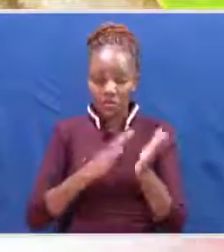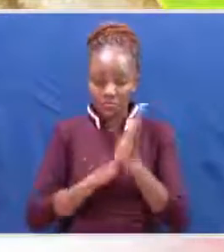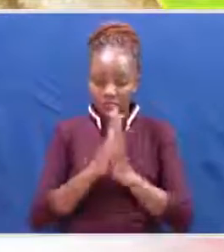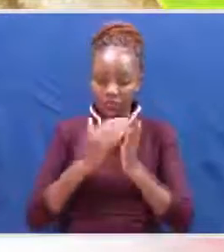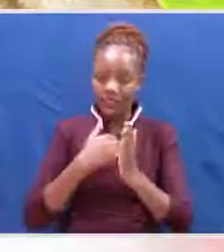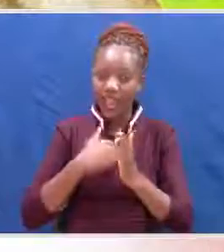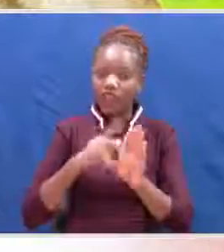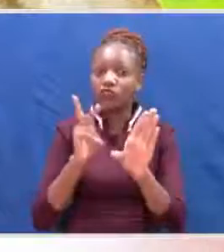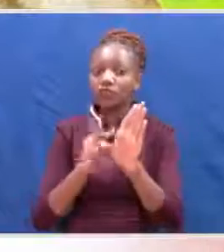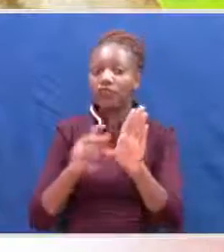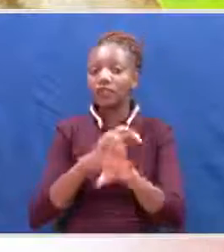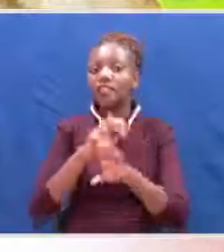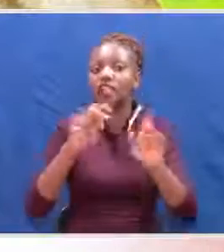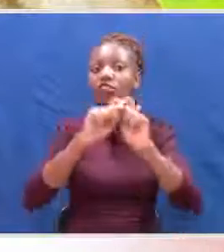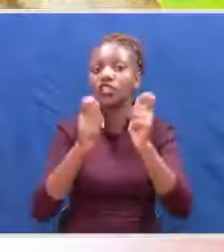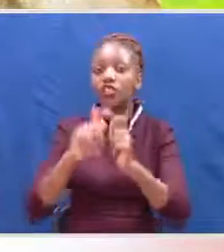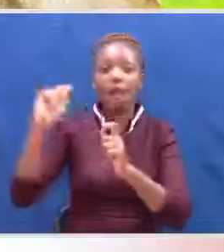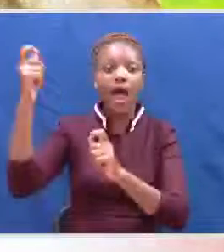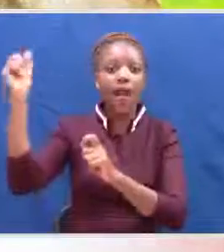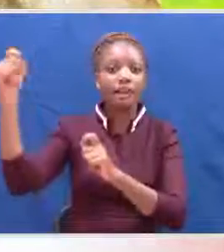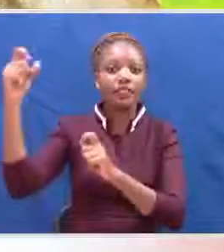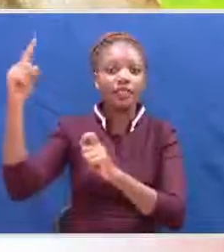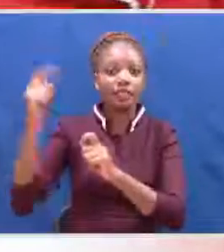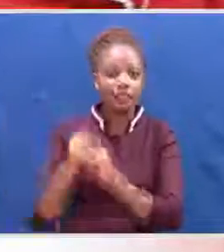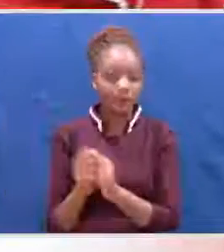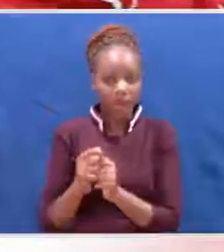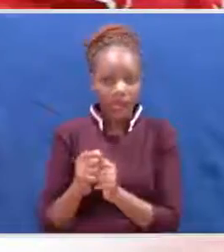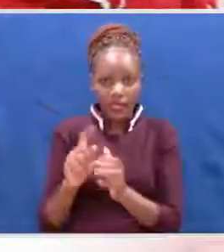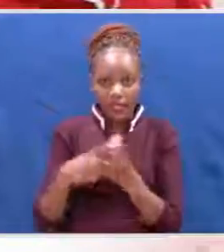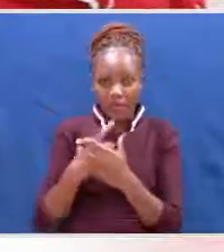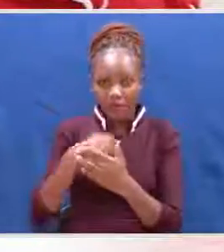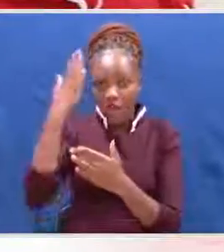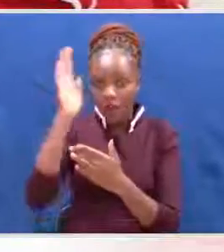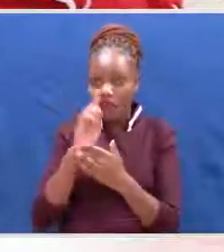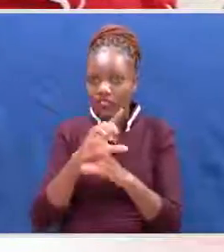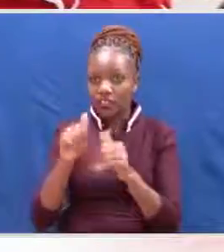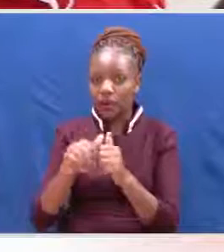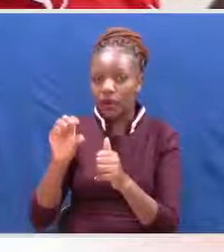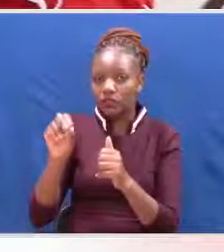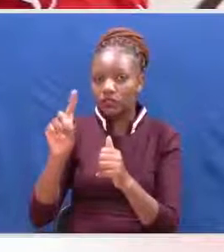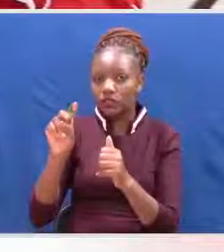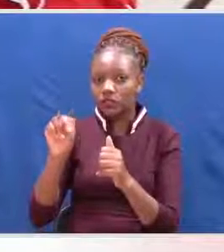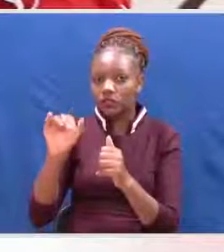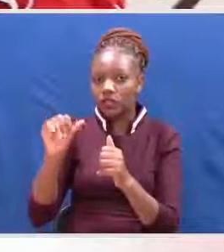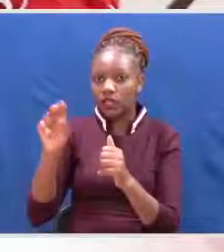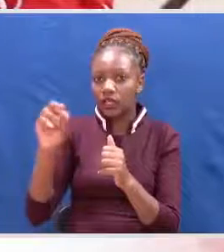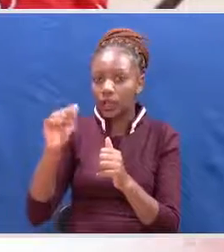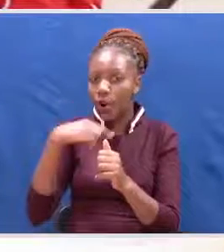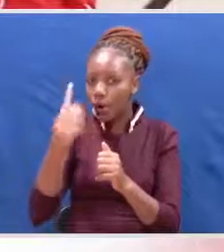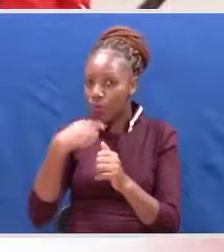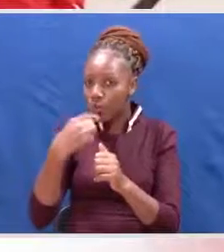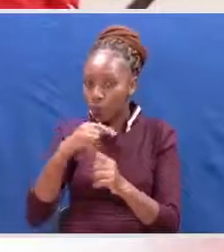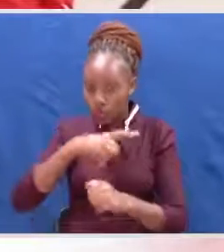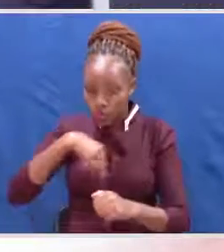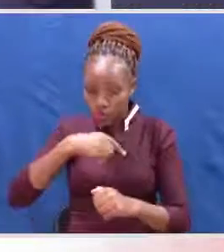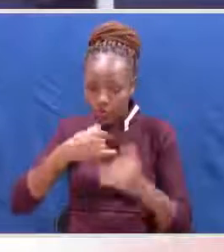team. Eh, tulikuwa na Josh, Josh huyo Nyango. Josh Nyango tumecheza na West Sugar, tumekuwa na Estima.